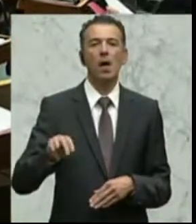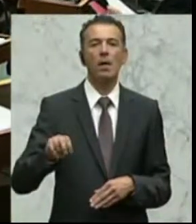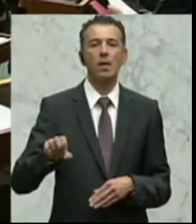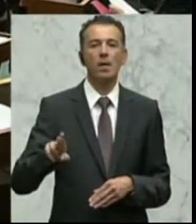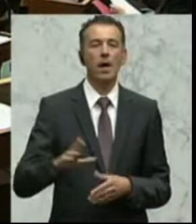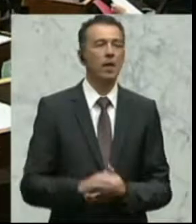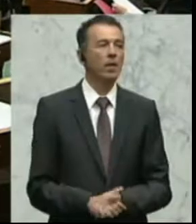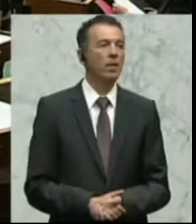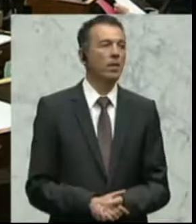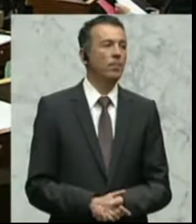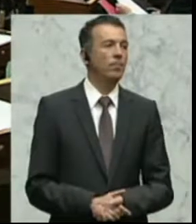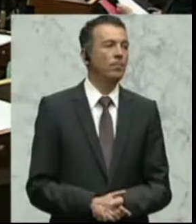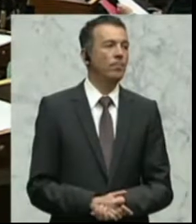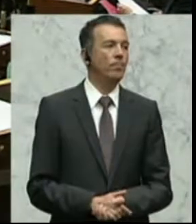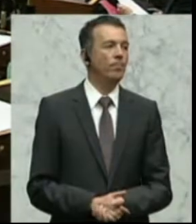SPÖ.